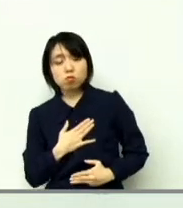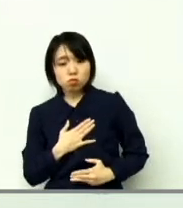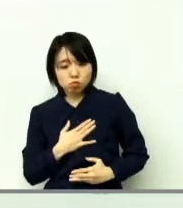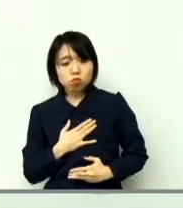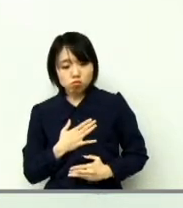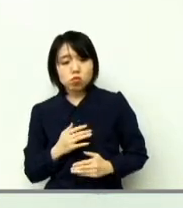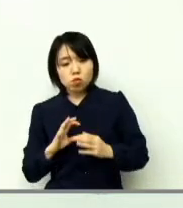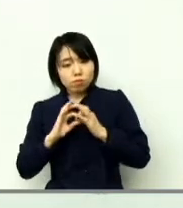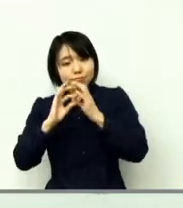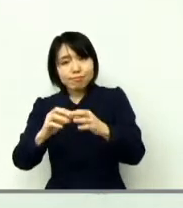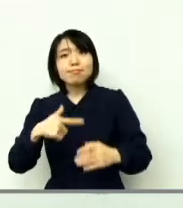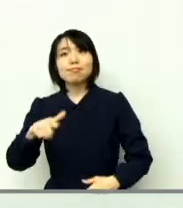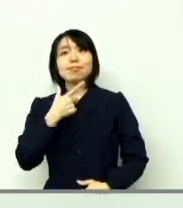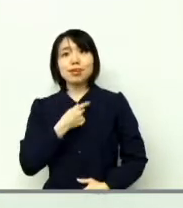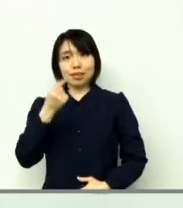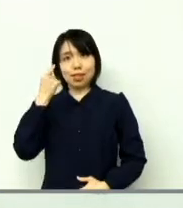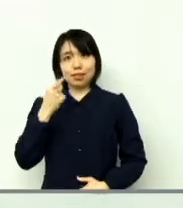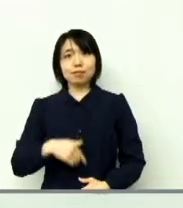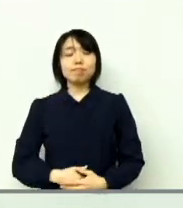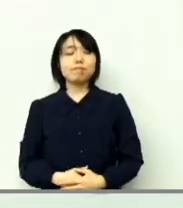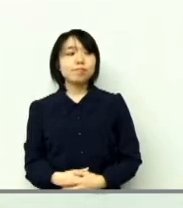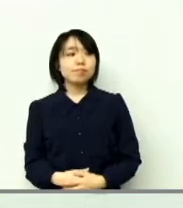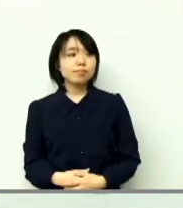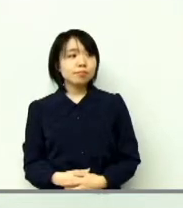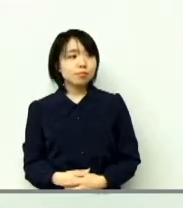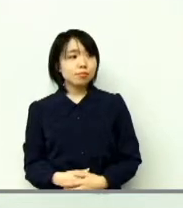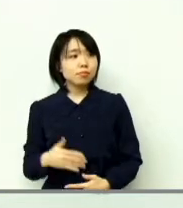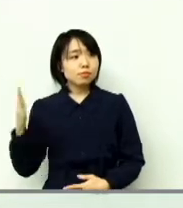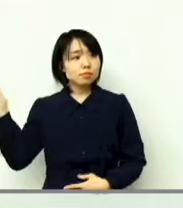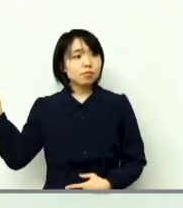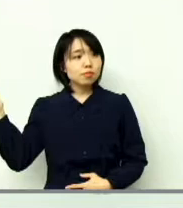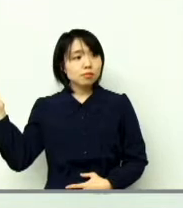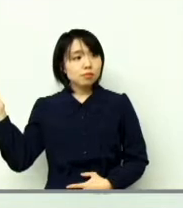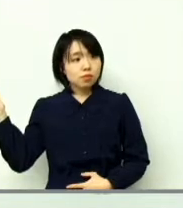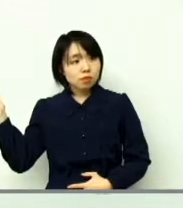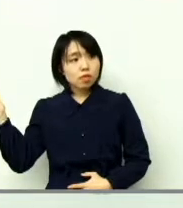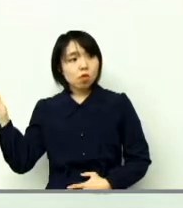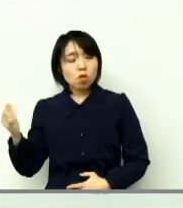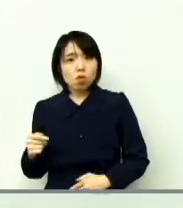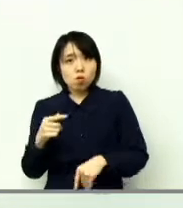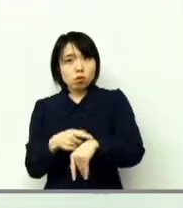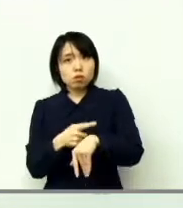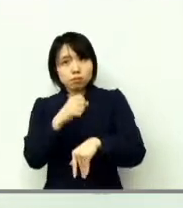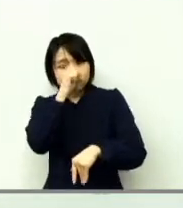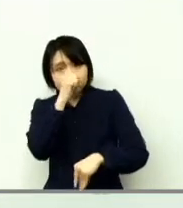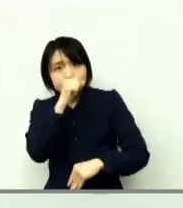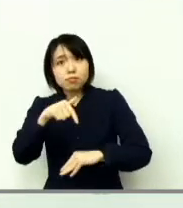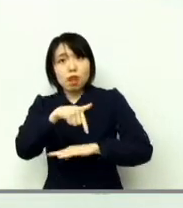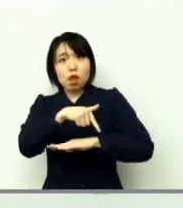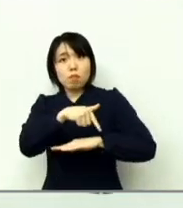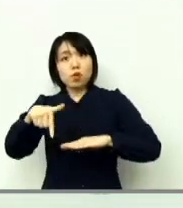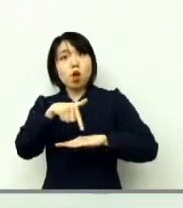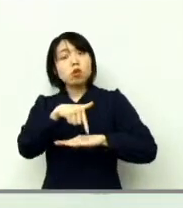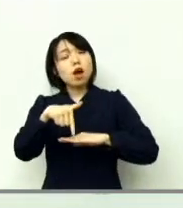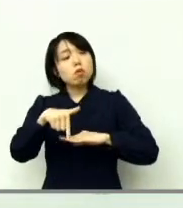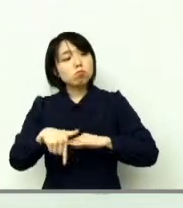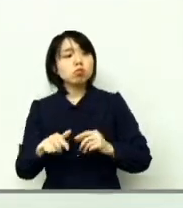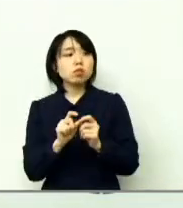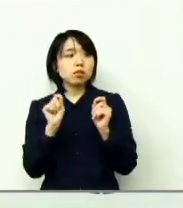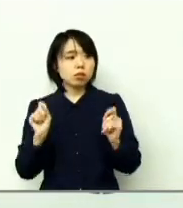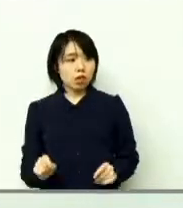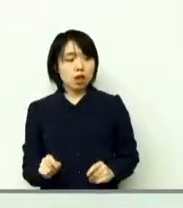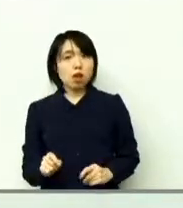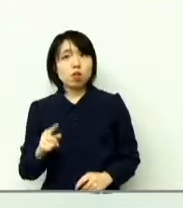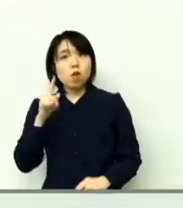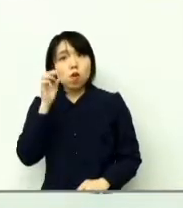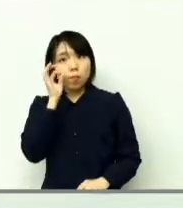。また高品質経営プログラムではですね、この見える改革、踏む改革、人の改革、